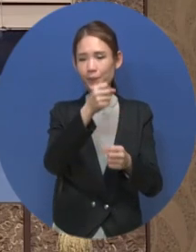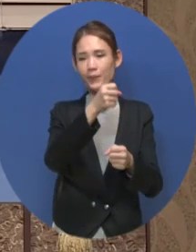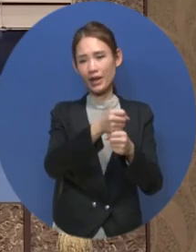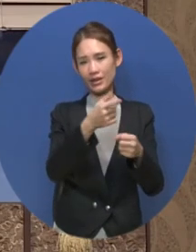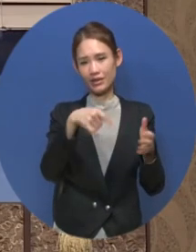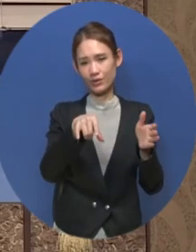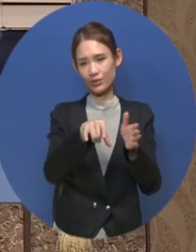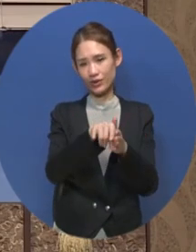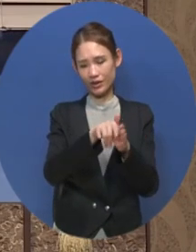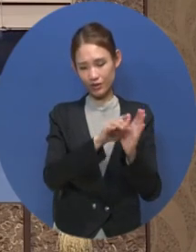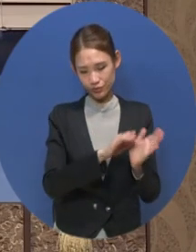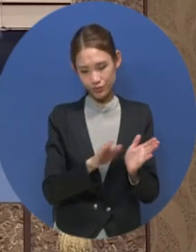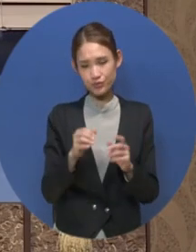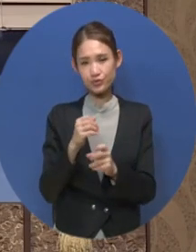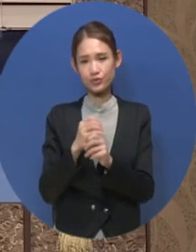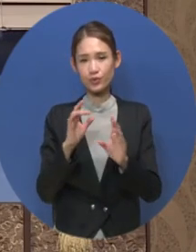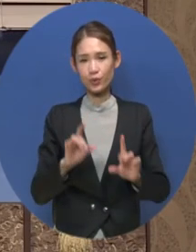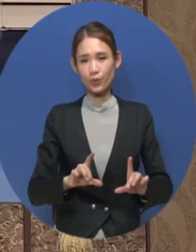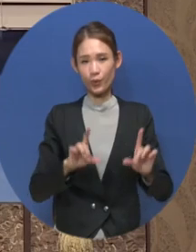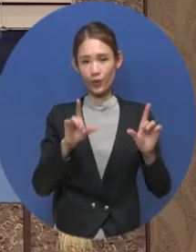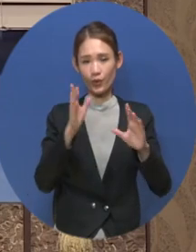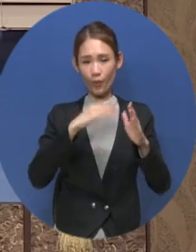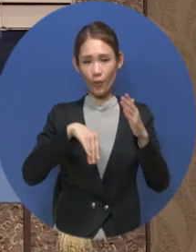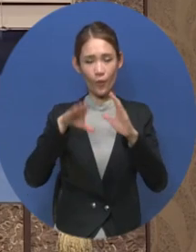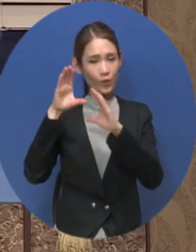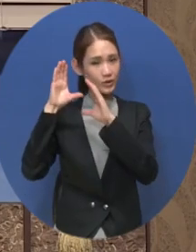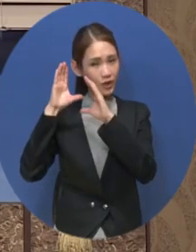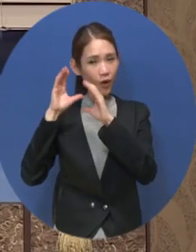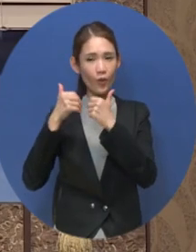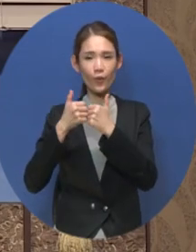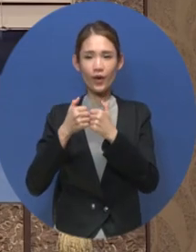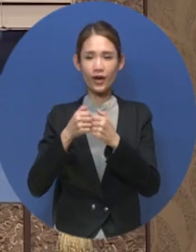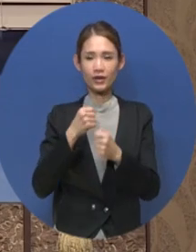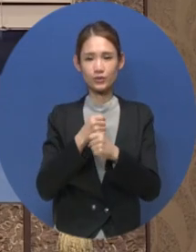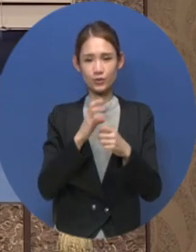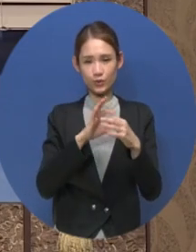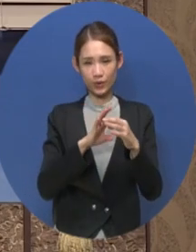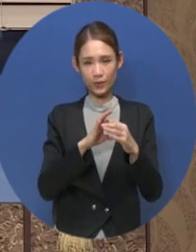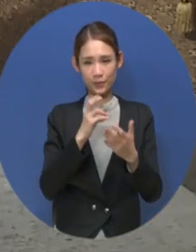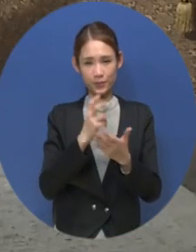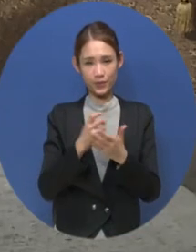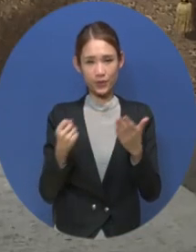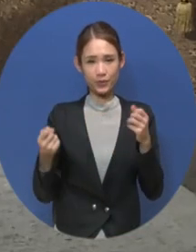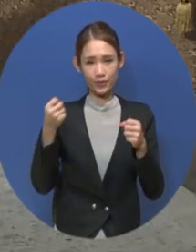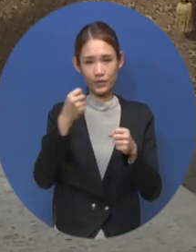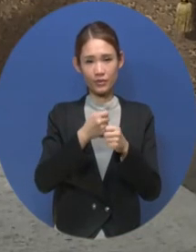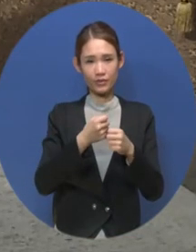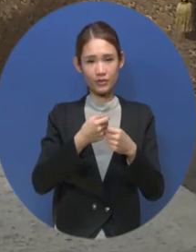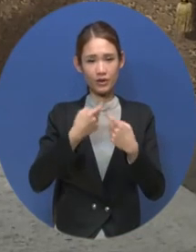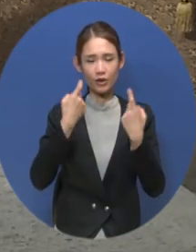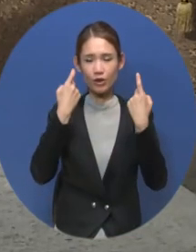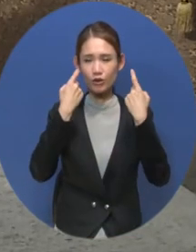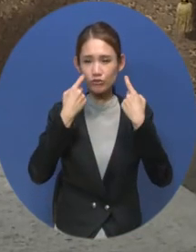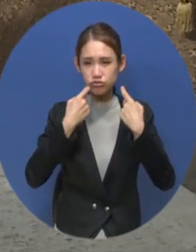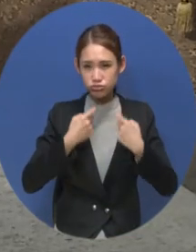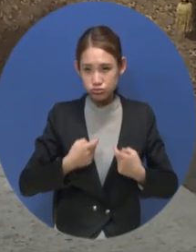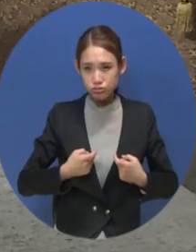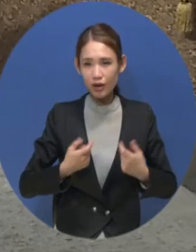지금 준비를 하고 있고 금년에 이제 공청회를 통해서 법안 발의를 할 계획을 가지고 있습니다. 회장님 살이 안 빠지실 수가